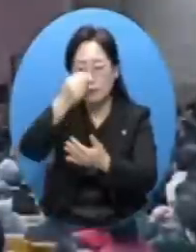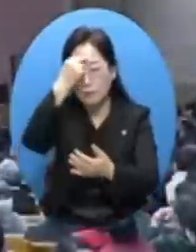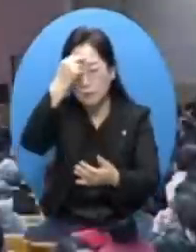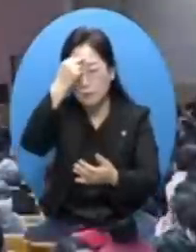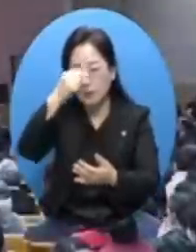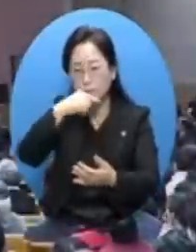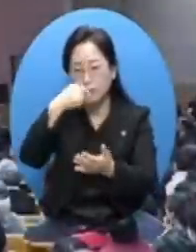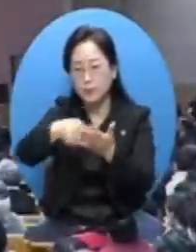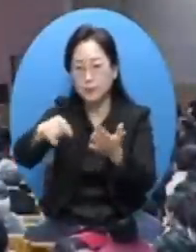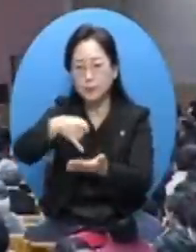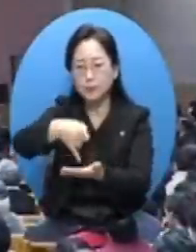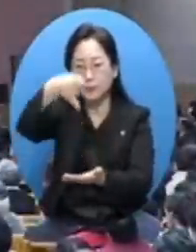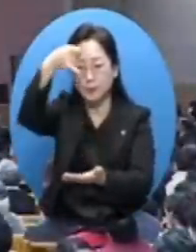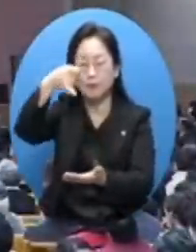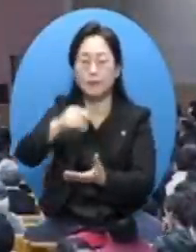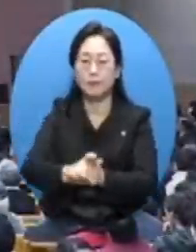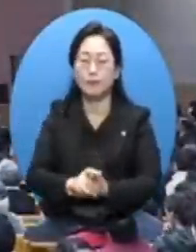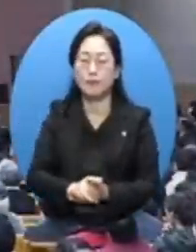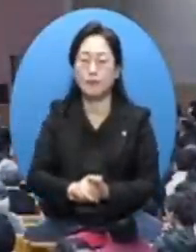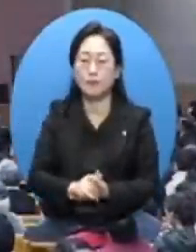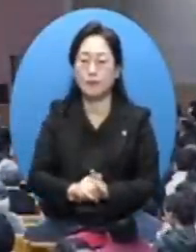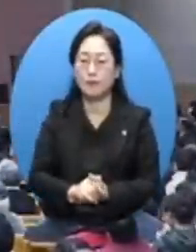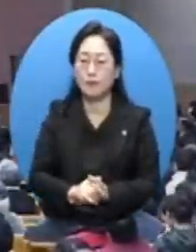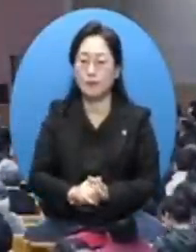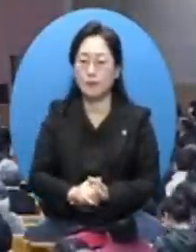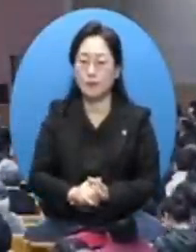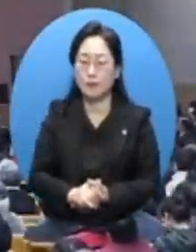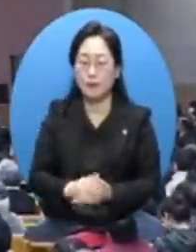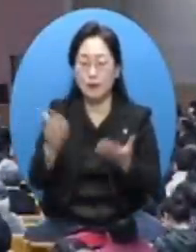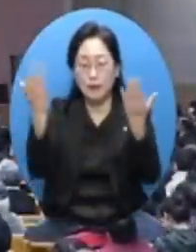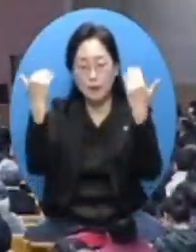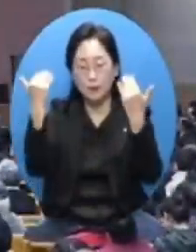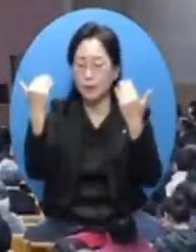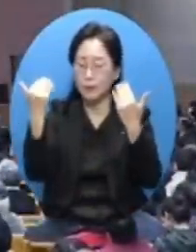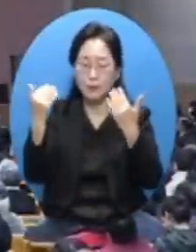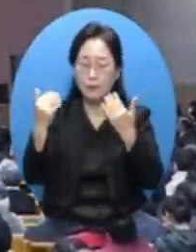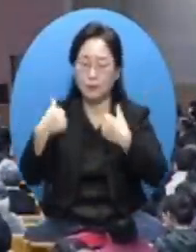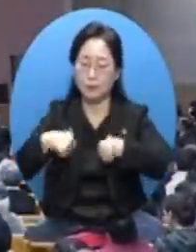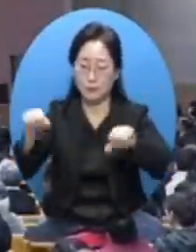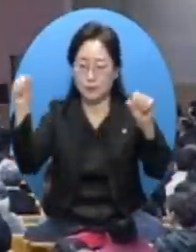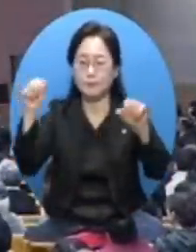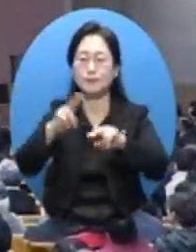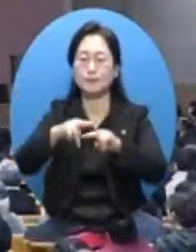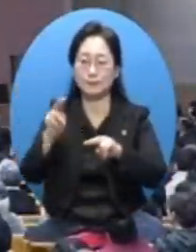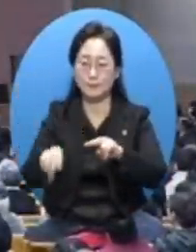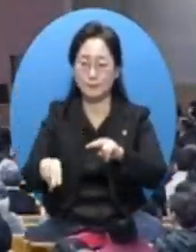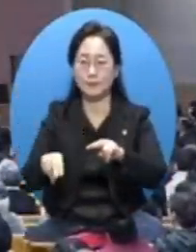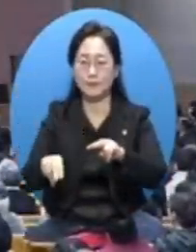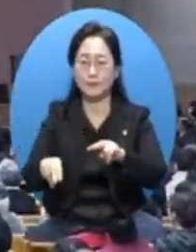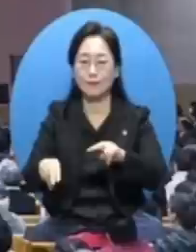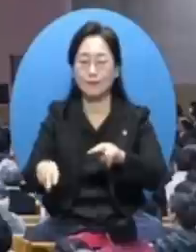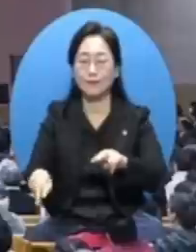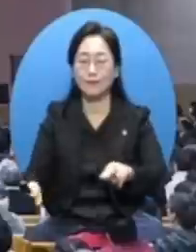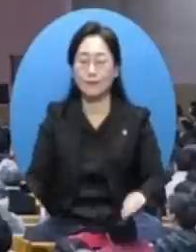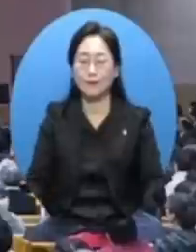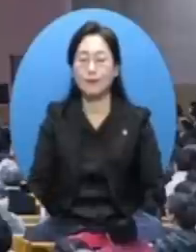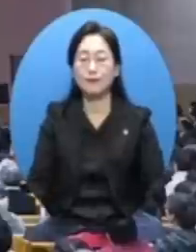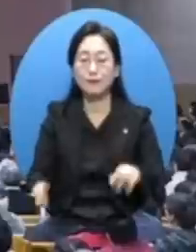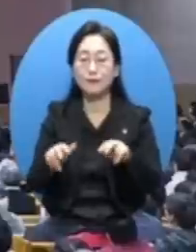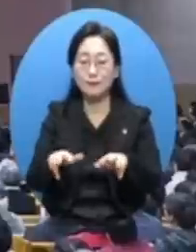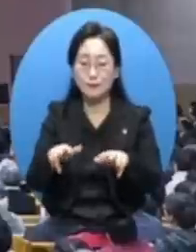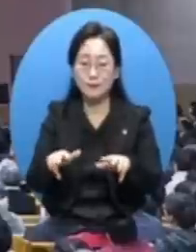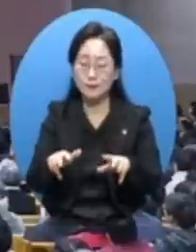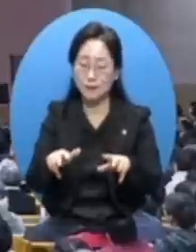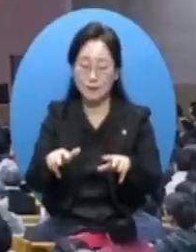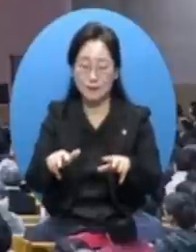지게 되었어요. 그래서 학교도 더 이상 다닐 수 없어서 학교도 포기하고 이제는